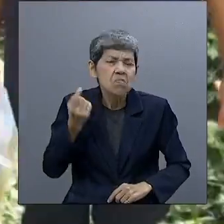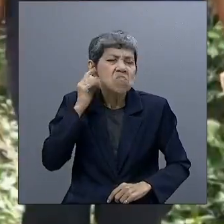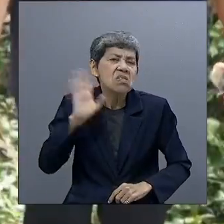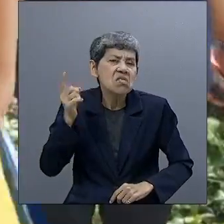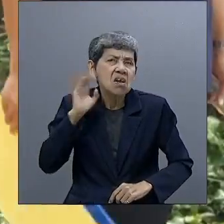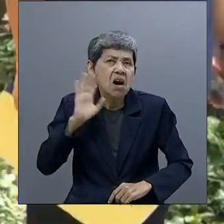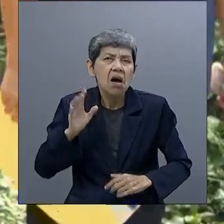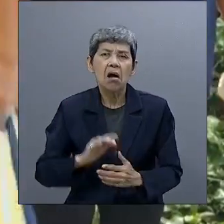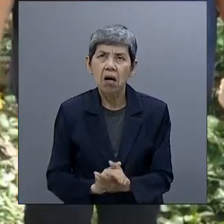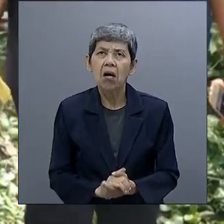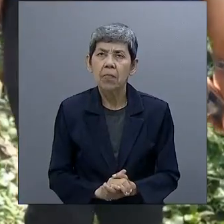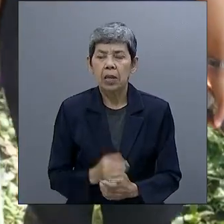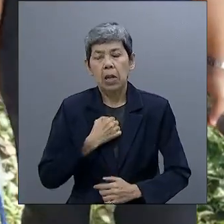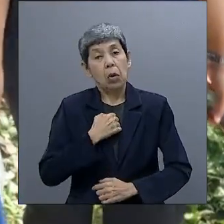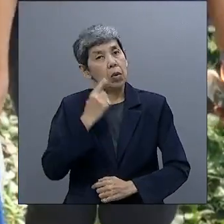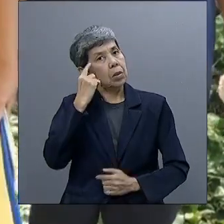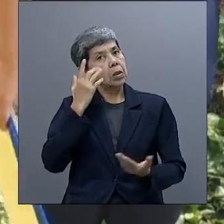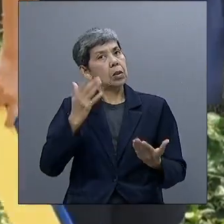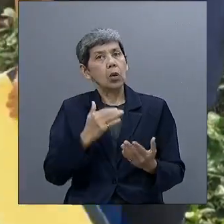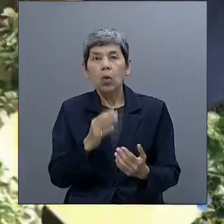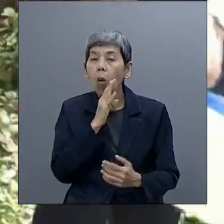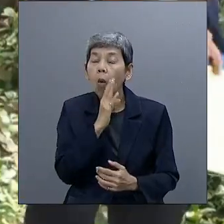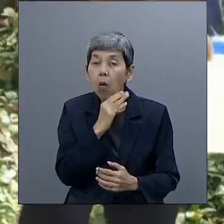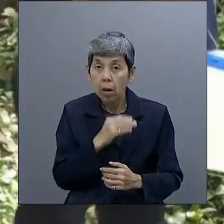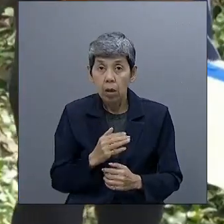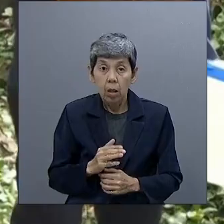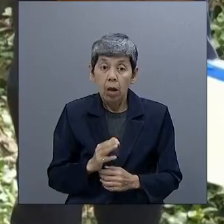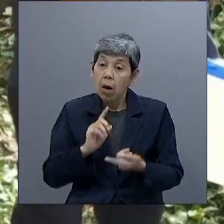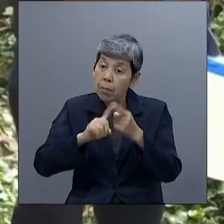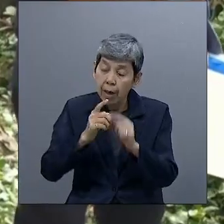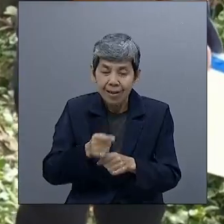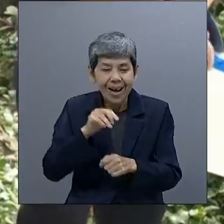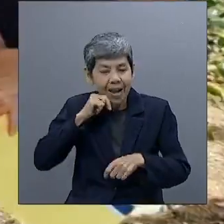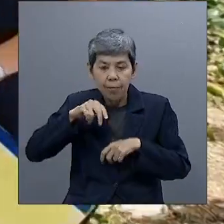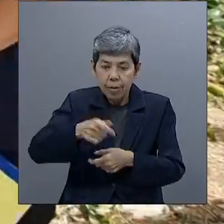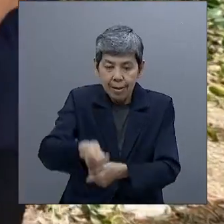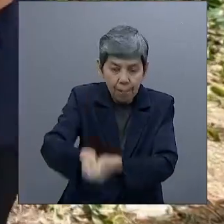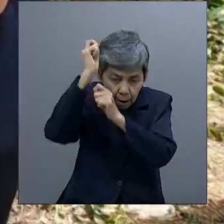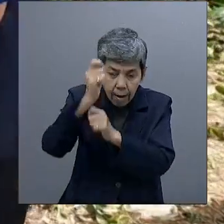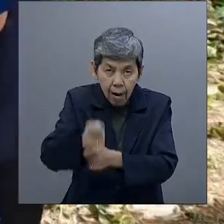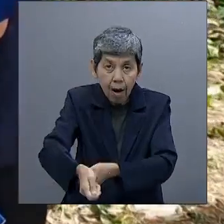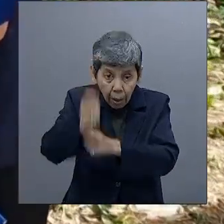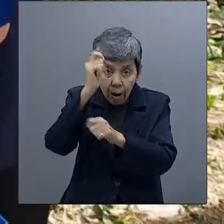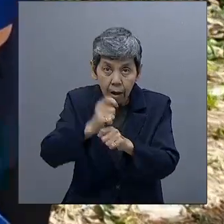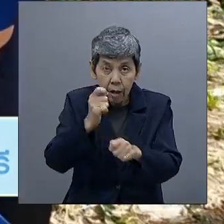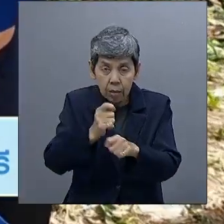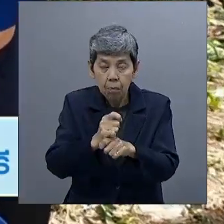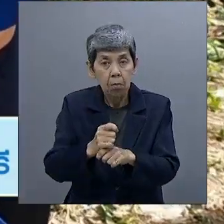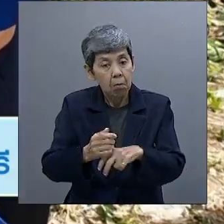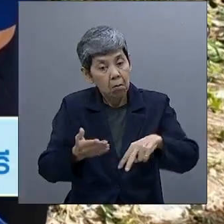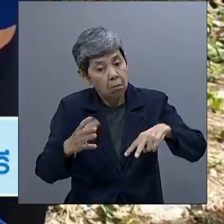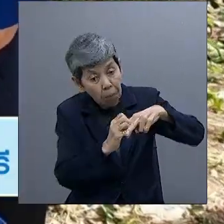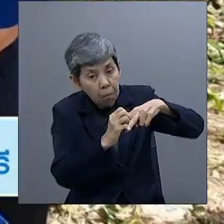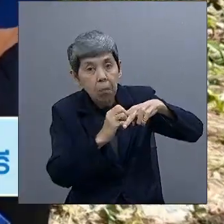มาณนั้น ไม่อยากจะคิดเลยนะคะว่าถ้าวันนั้นคุณไพศาลกับเพื่อนลงน้ำไปจับปลาขาจะหายไปไหมนะ